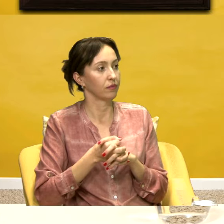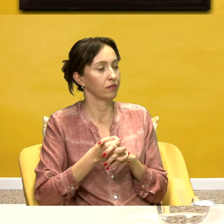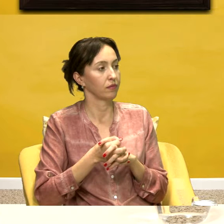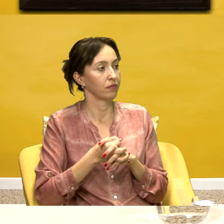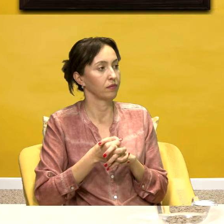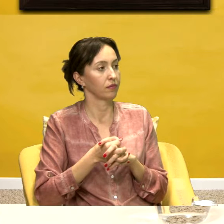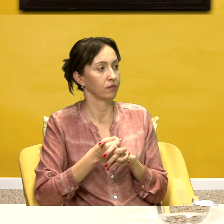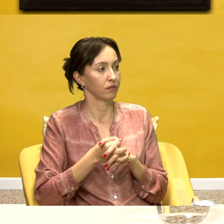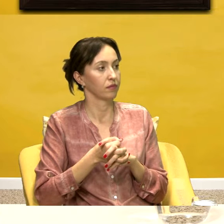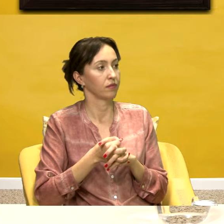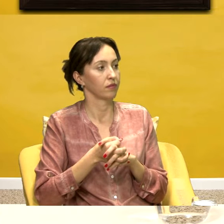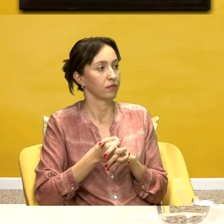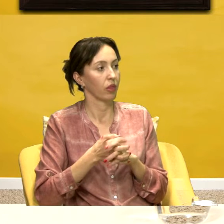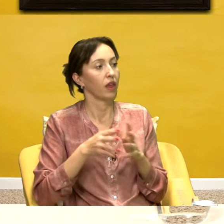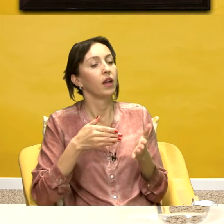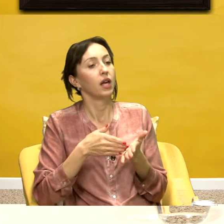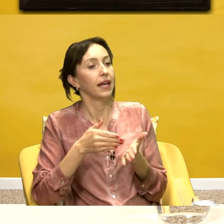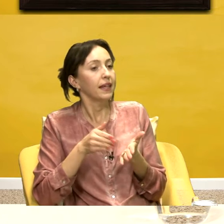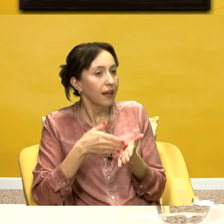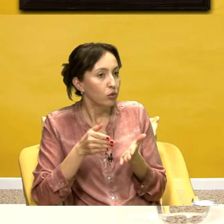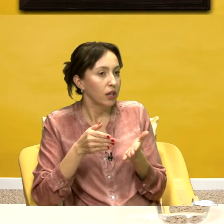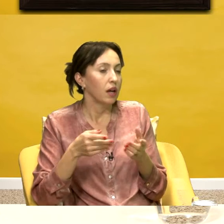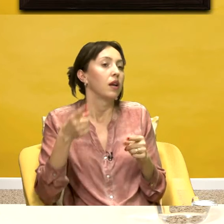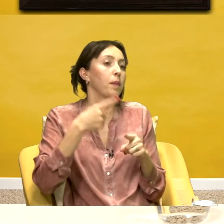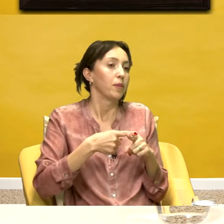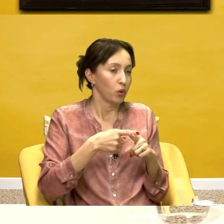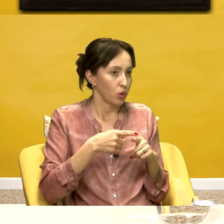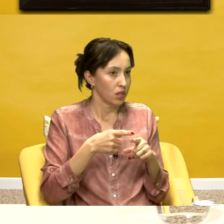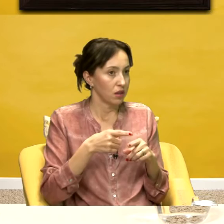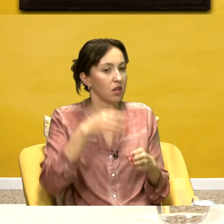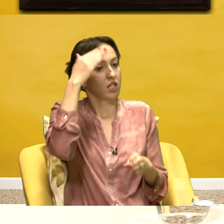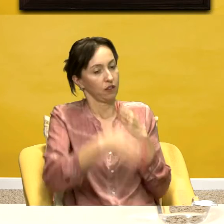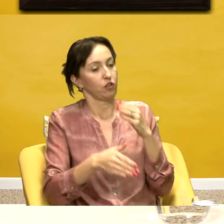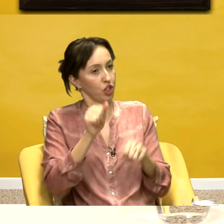la fiecare sfârșit de săptămână să-ți iei copilul acasă.